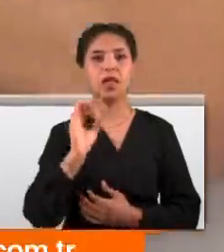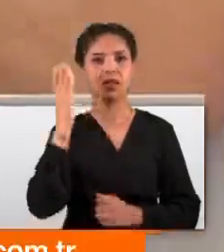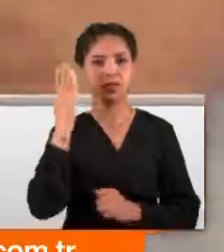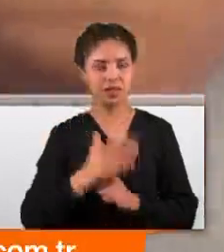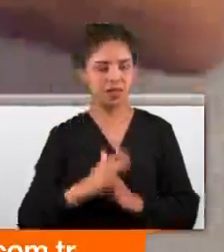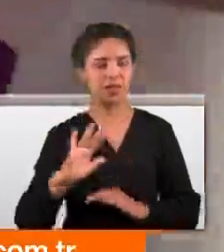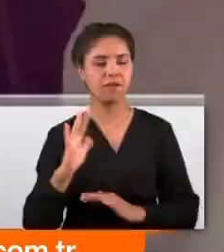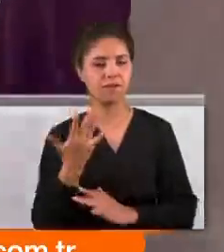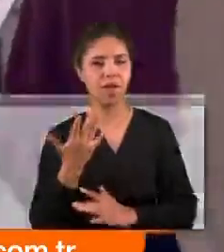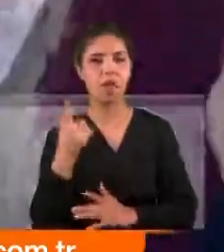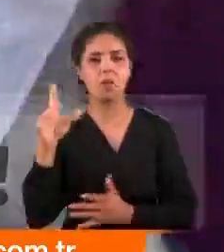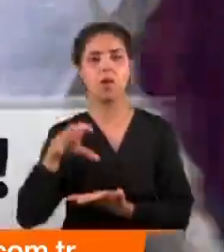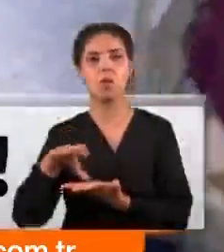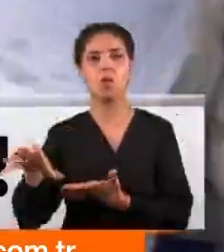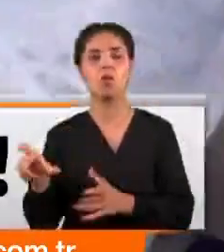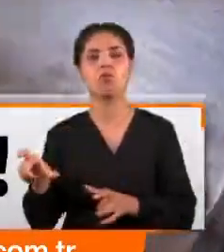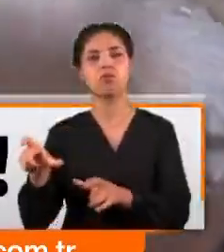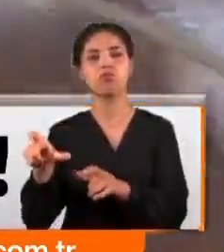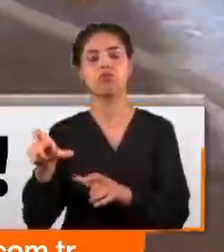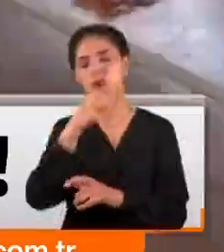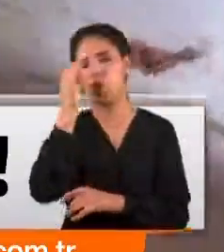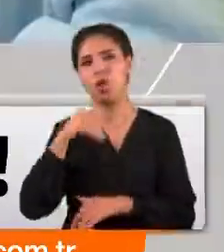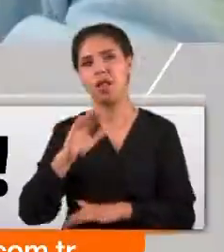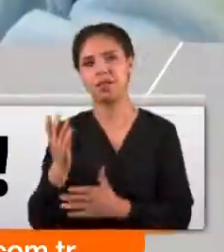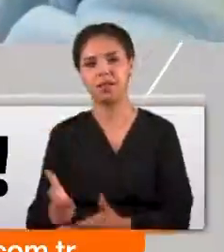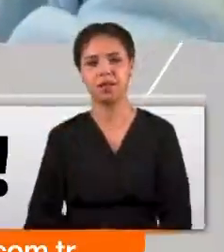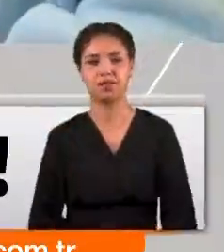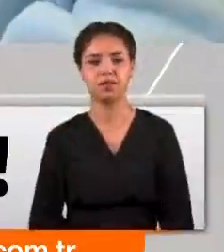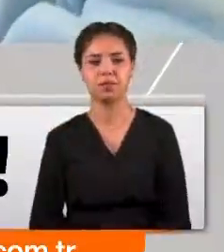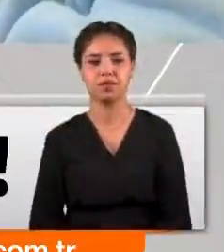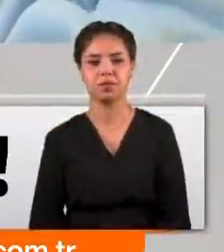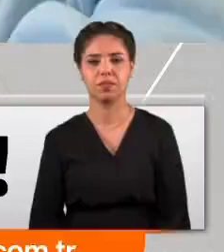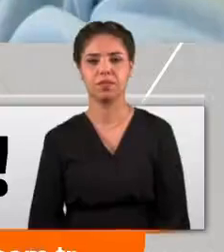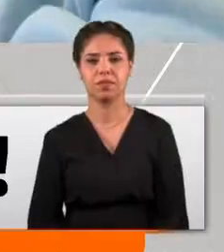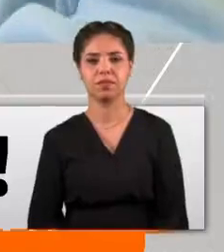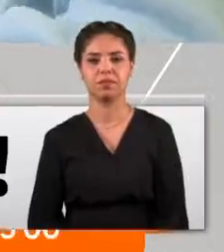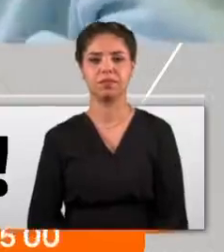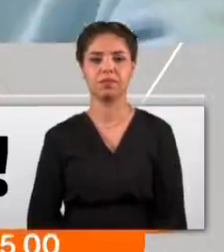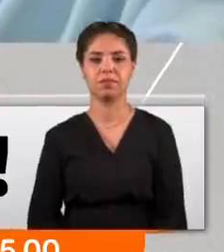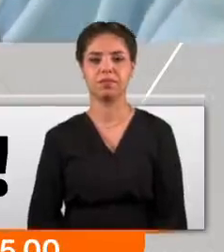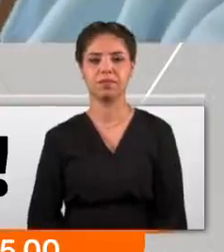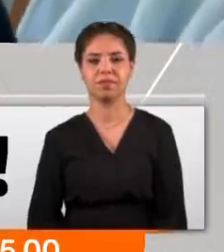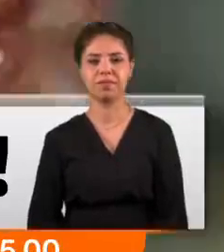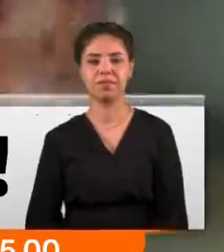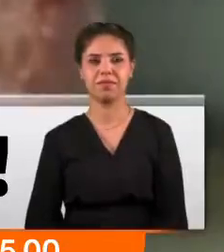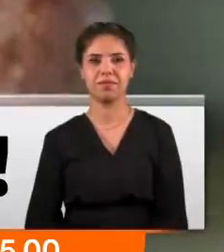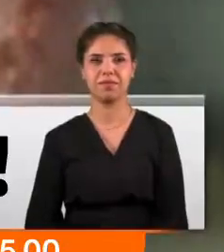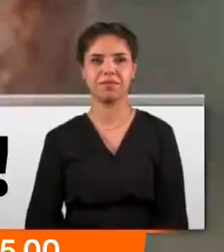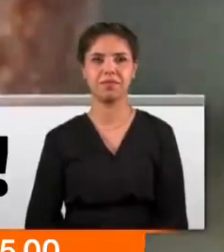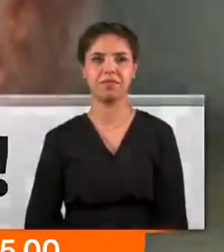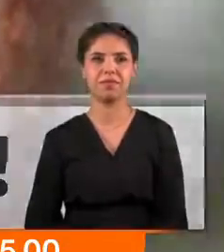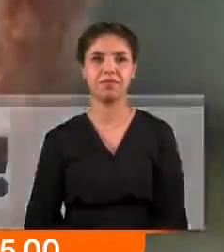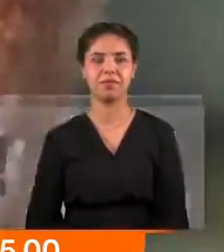yasaklamak veya belli bir alana hapsetmek çok da kolay görünmüyor. Biz dönersiz yapamayız. Harika bir şey.